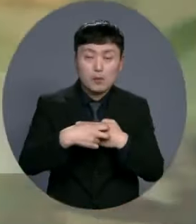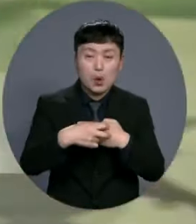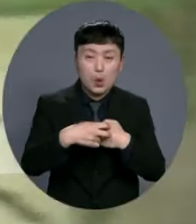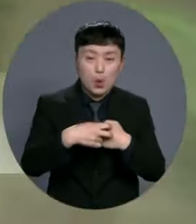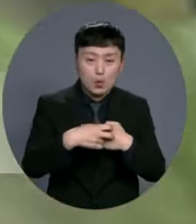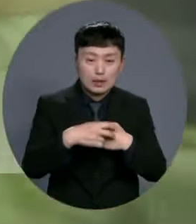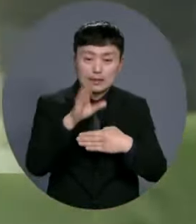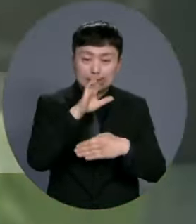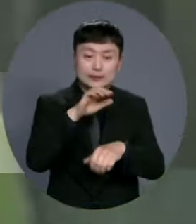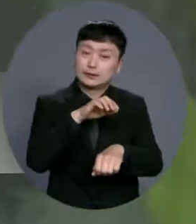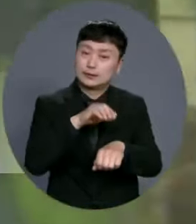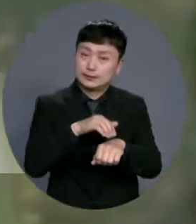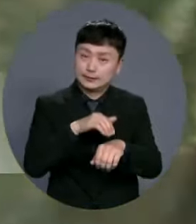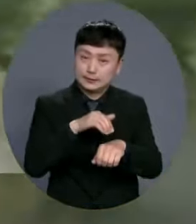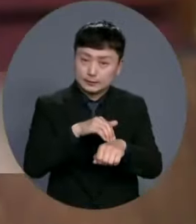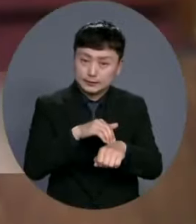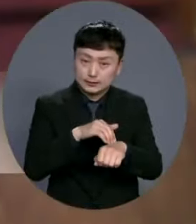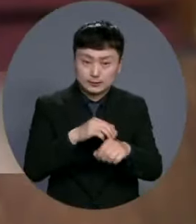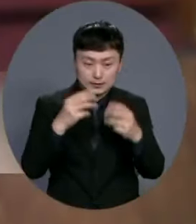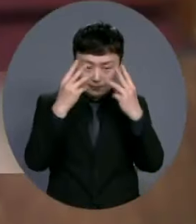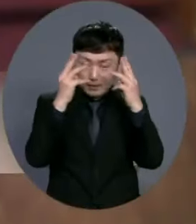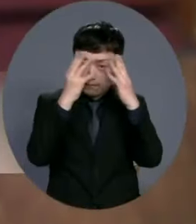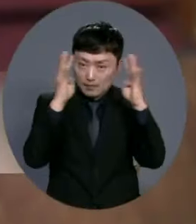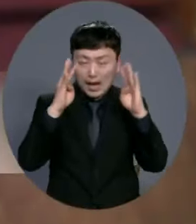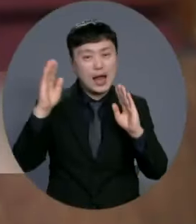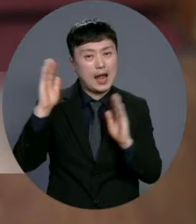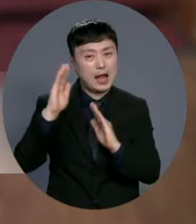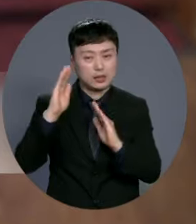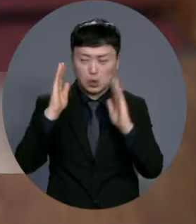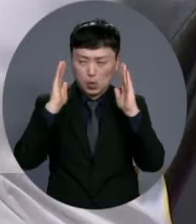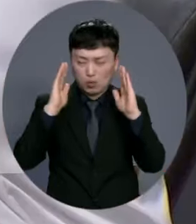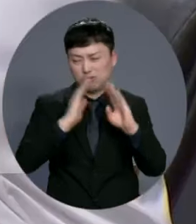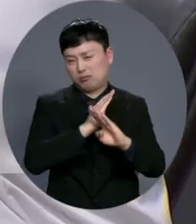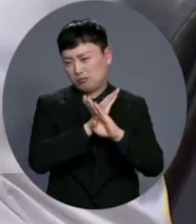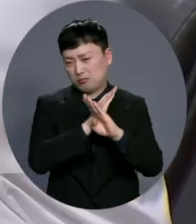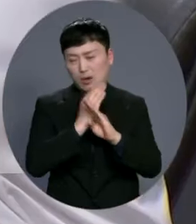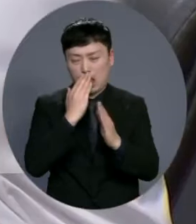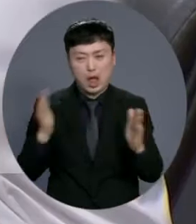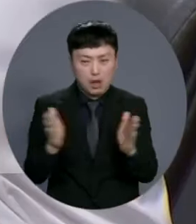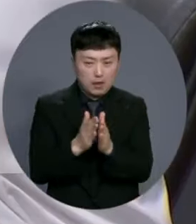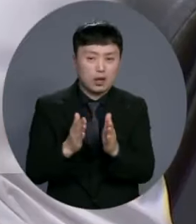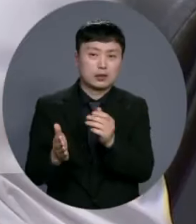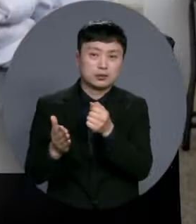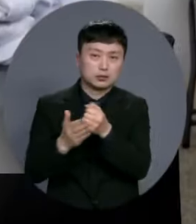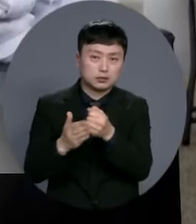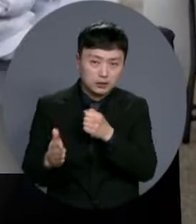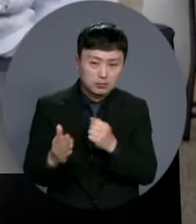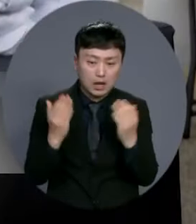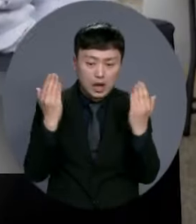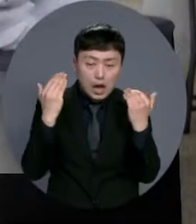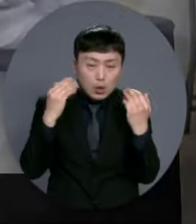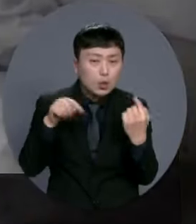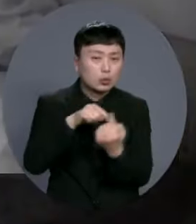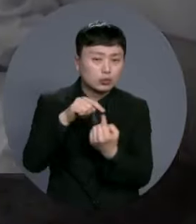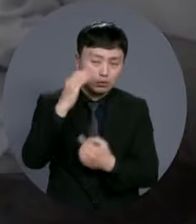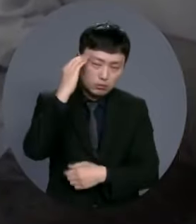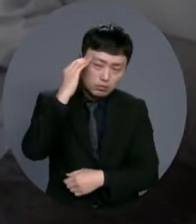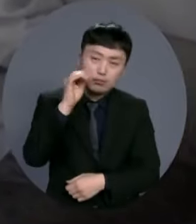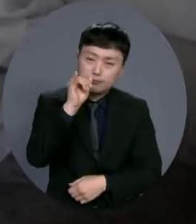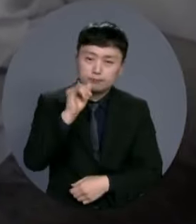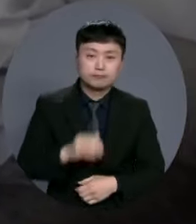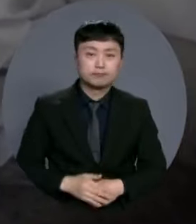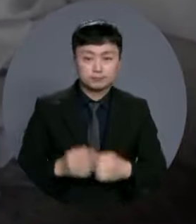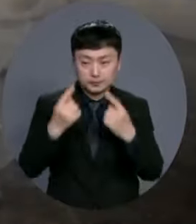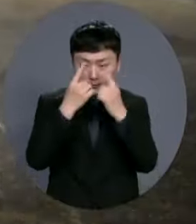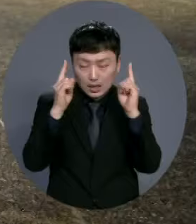임상 실습을 하는 의과대학 3, 4학년들이 수업 거부에 동참하면서 학사 일정에 차질을 빚고 있습니다.